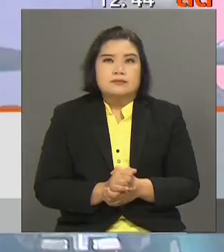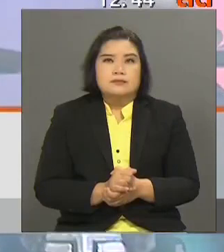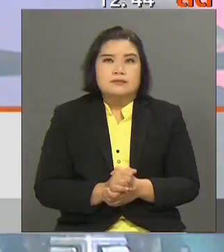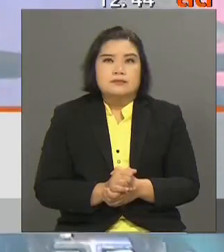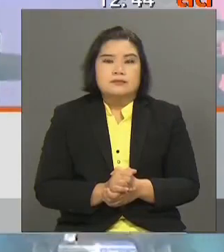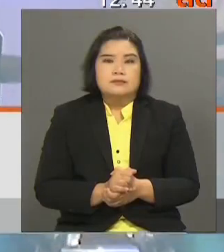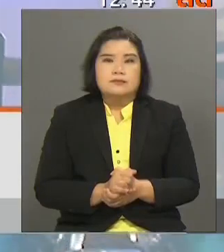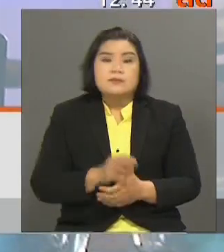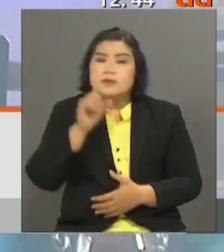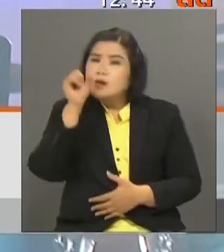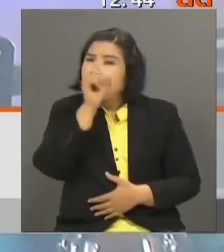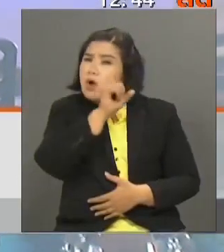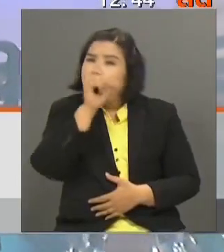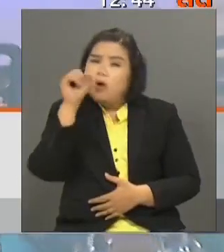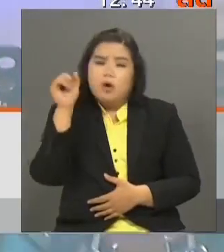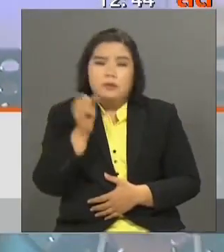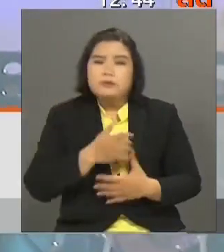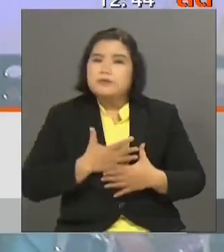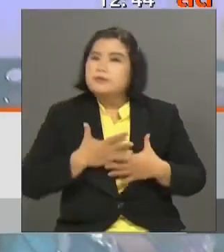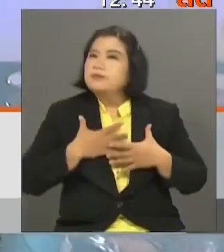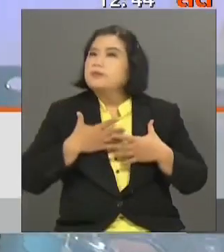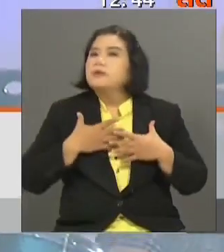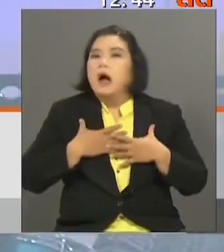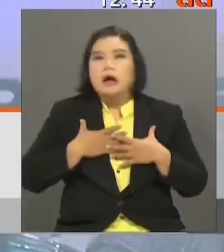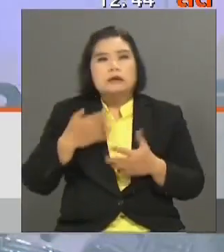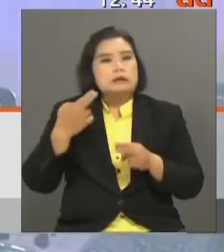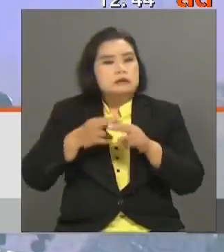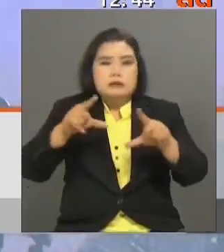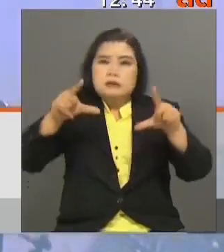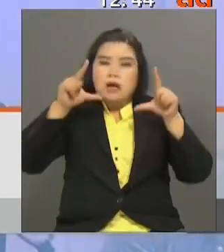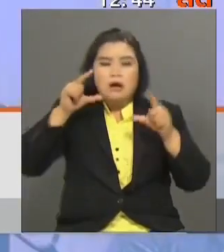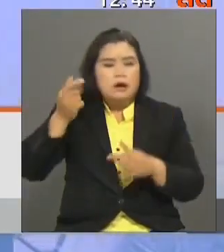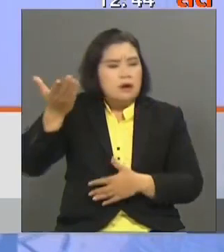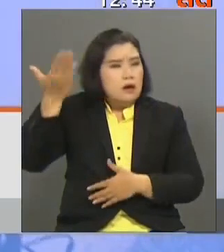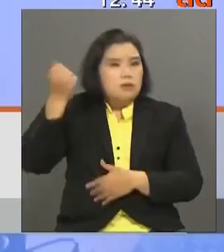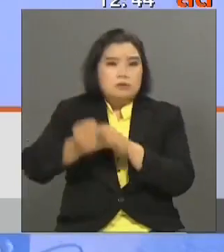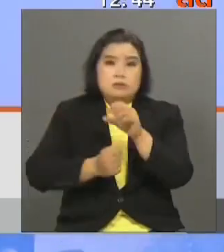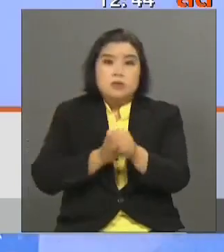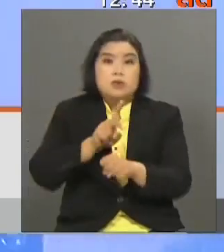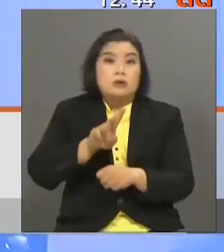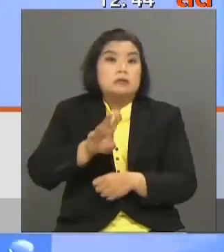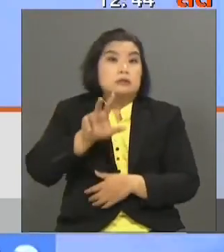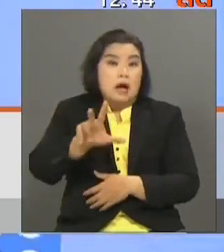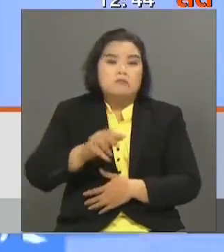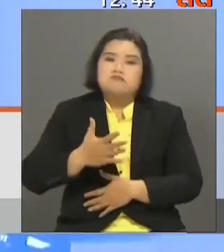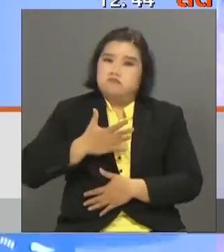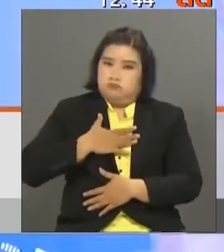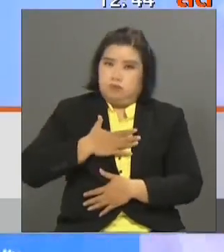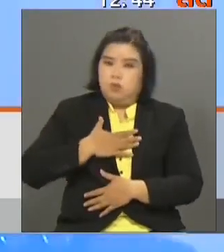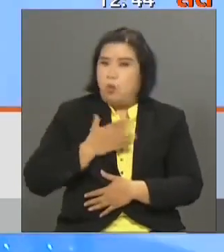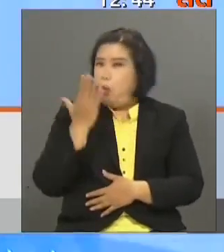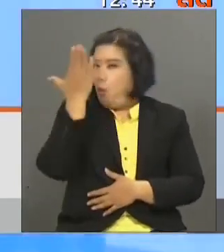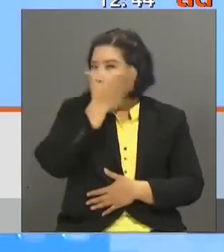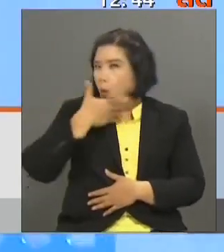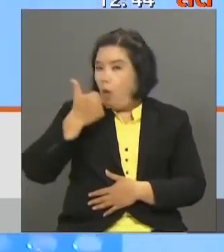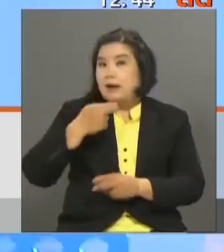กว่าจะเป็นที่รู้จักในฐานะนักร้องกระเป๋าแบนแฟนทิ้งเมื่อปี2543เส้นทางชีวิตของลูกทุ่งหน้าหล่อเอกรา